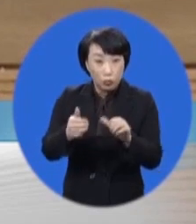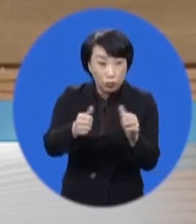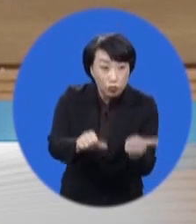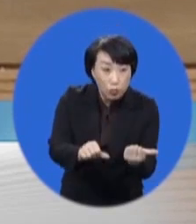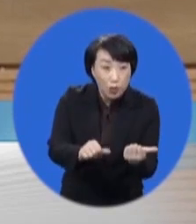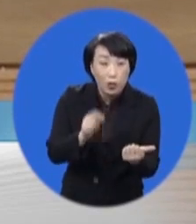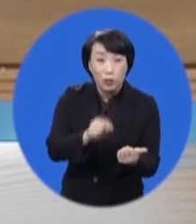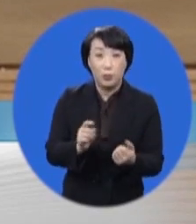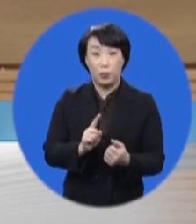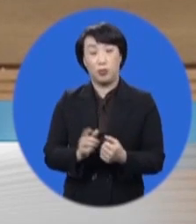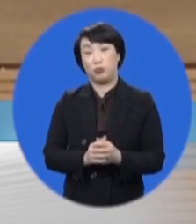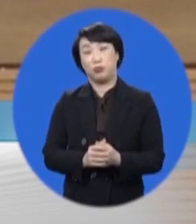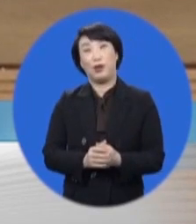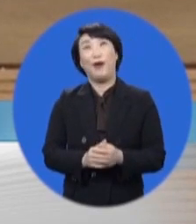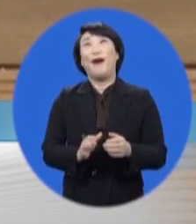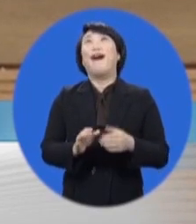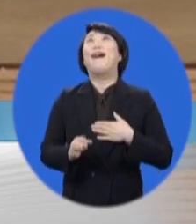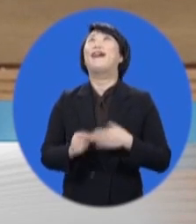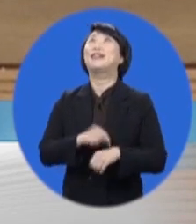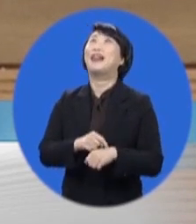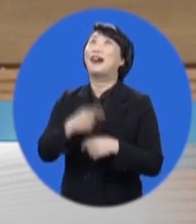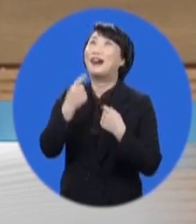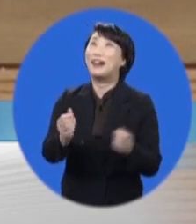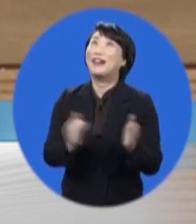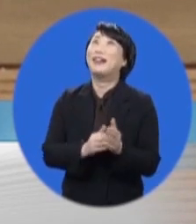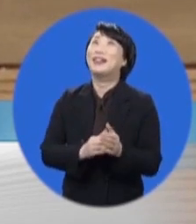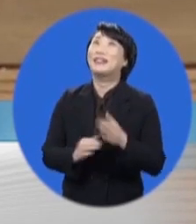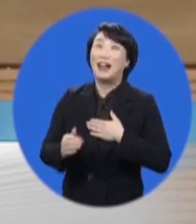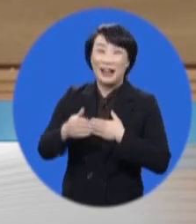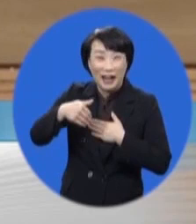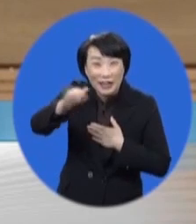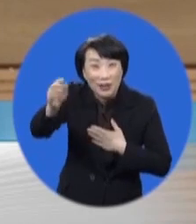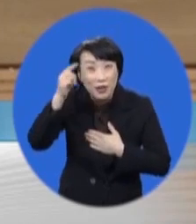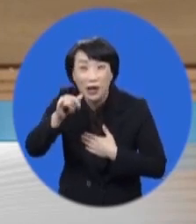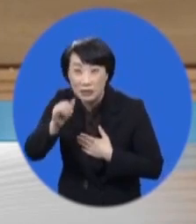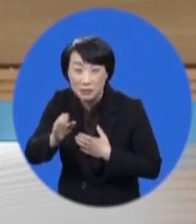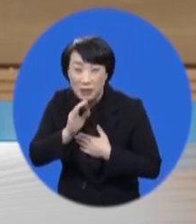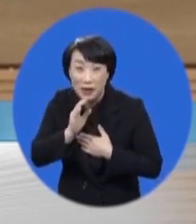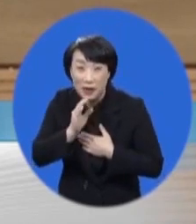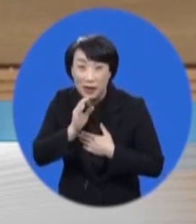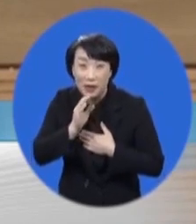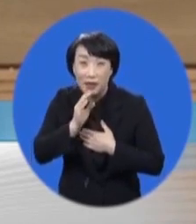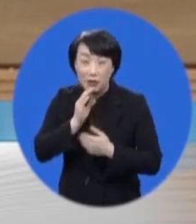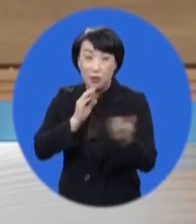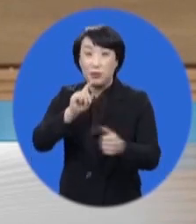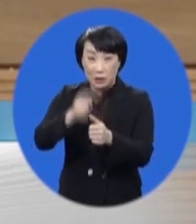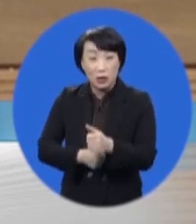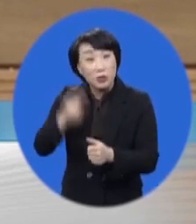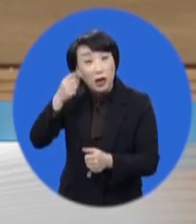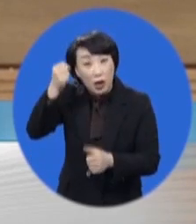죽음에 대해서 때가 됐으니 내가 가는구나 라고 생각하며 그냥